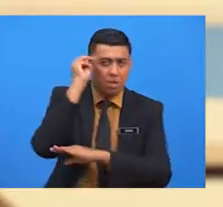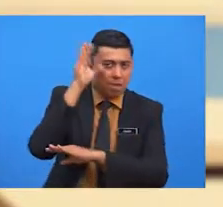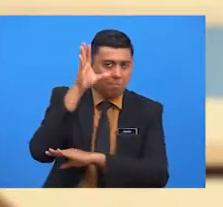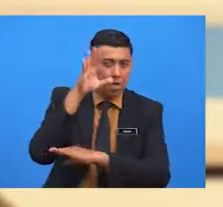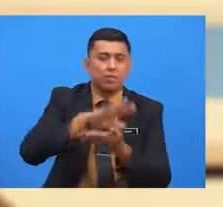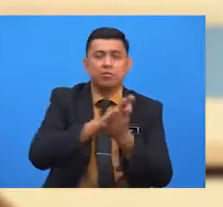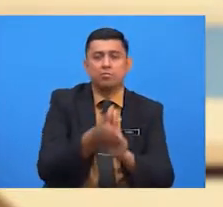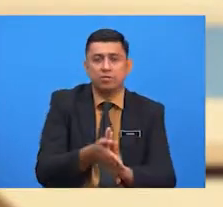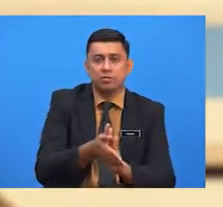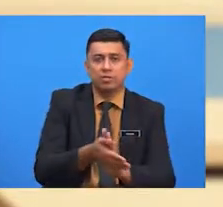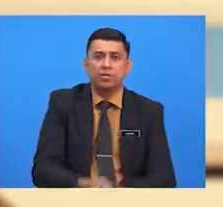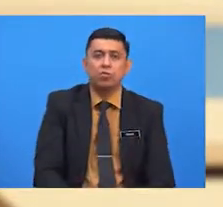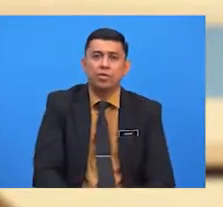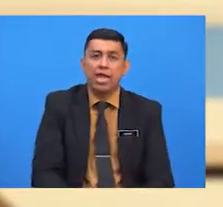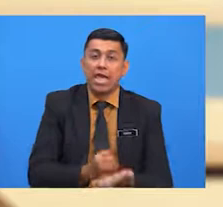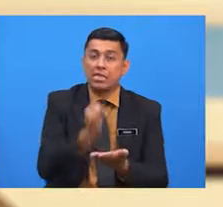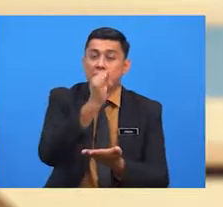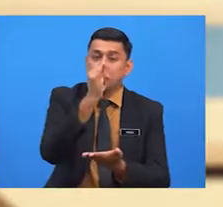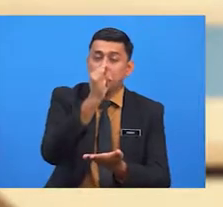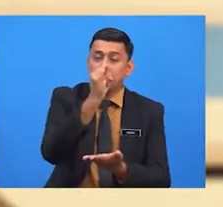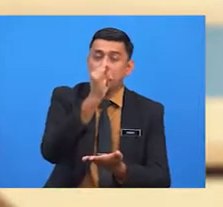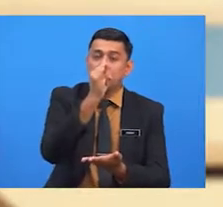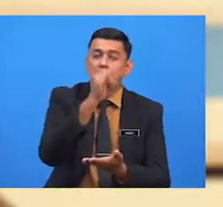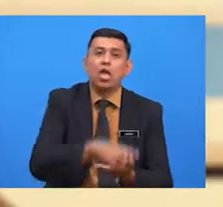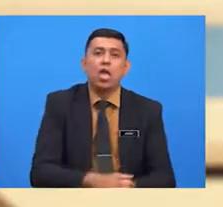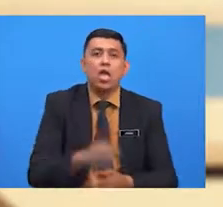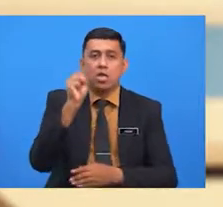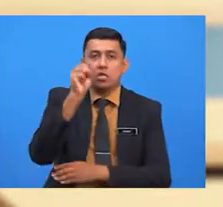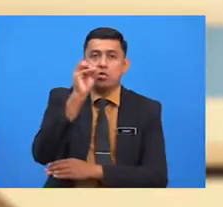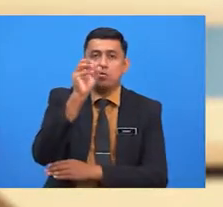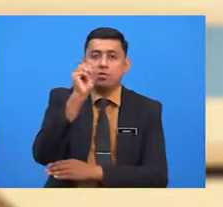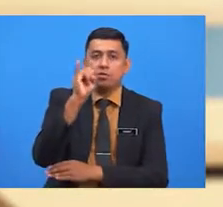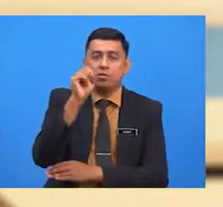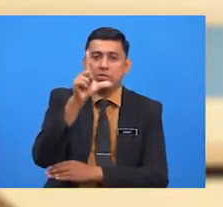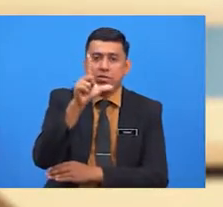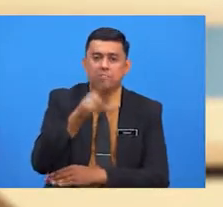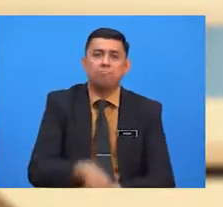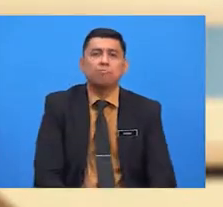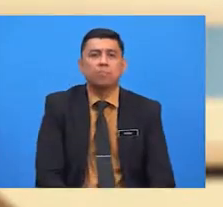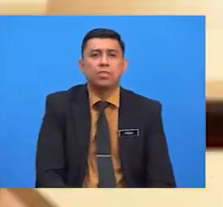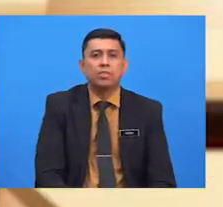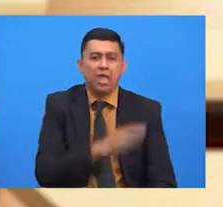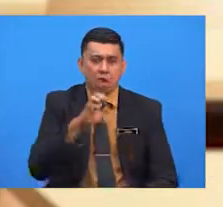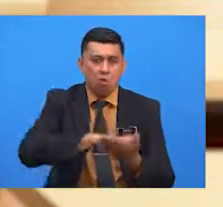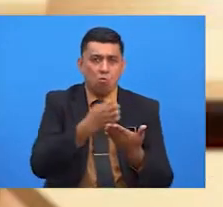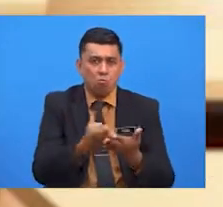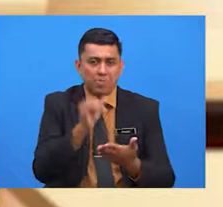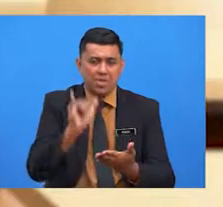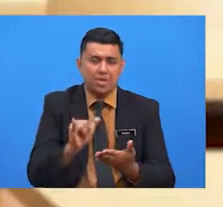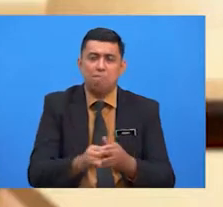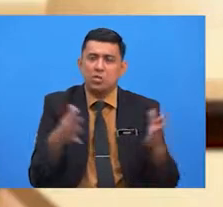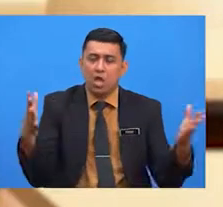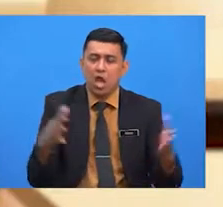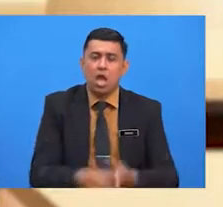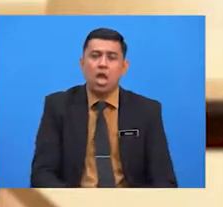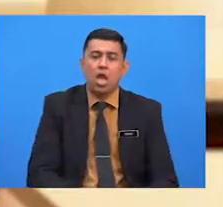menjadi institusi sosial dan ekonomi yang tersusun. Ini menjadi